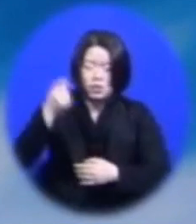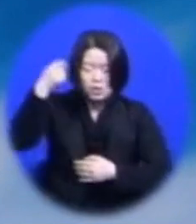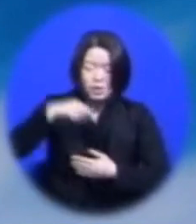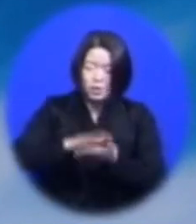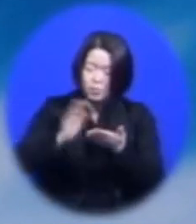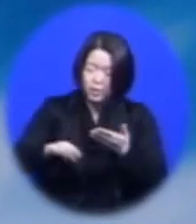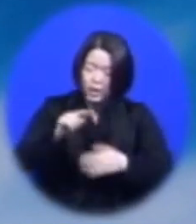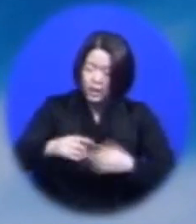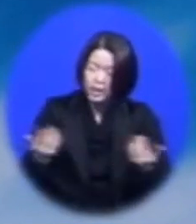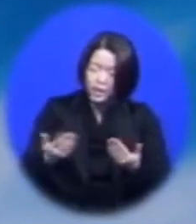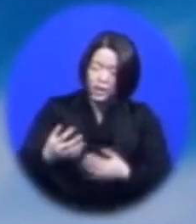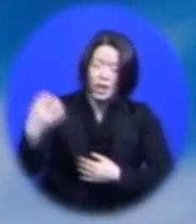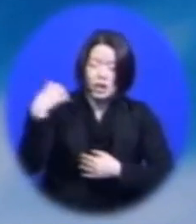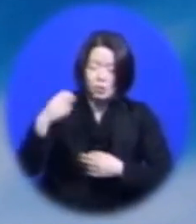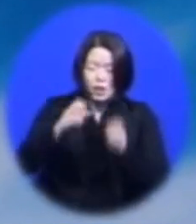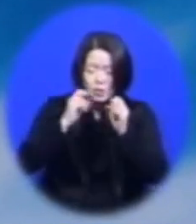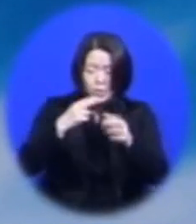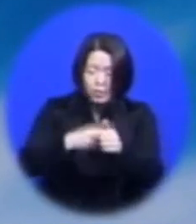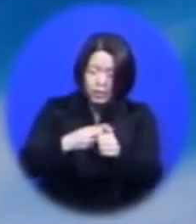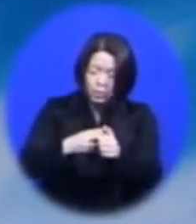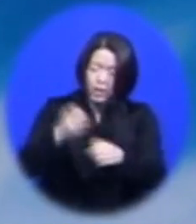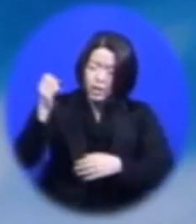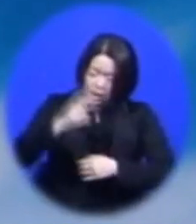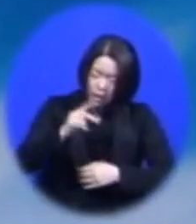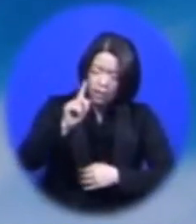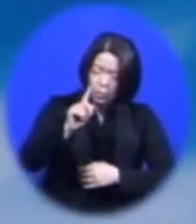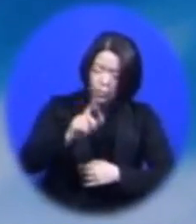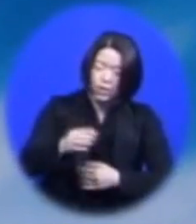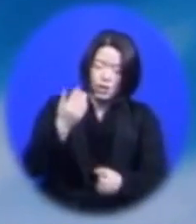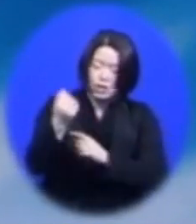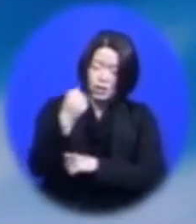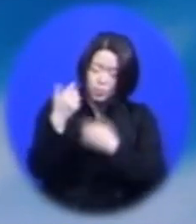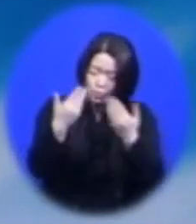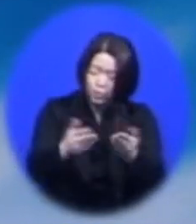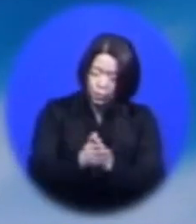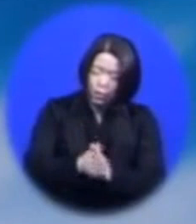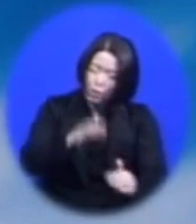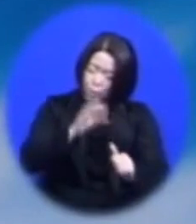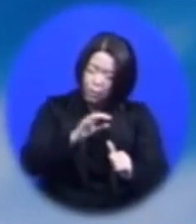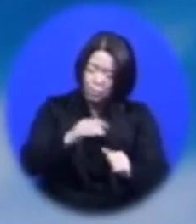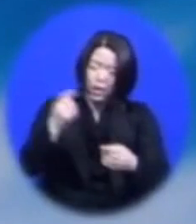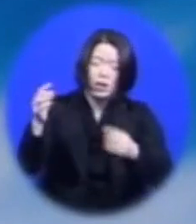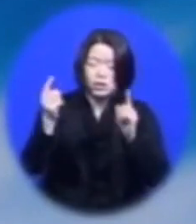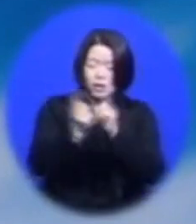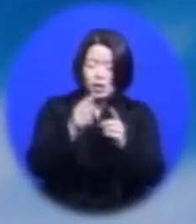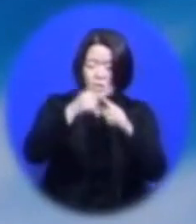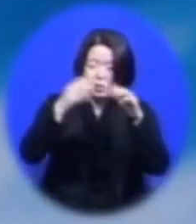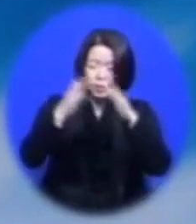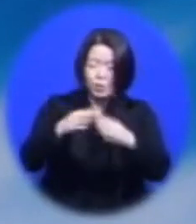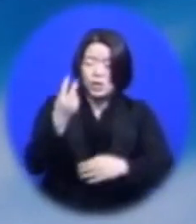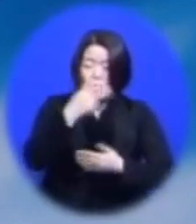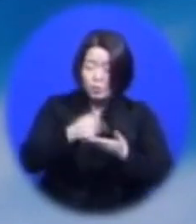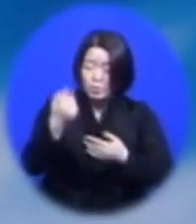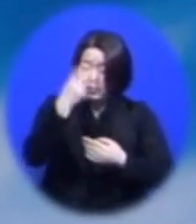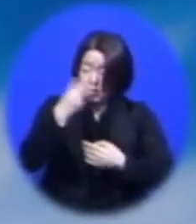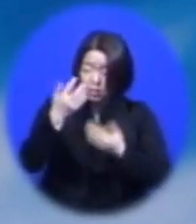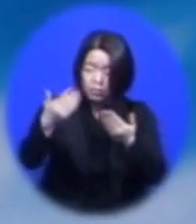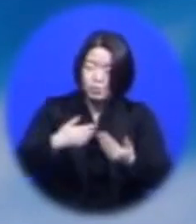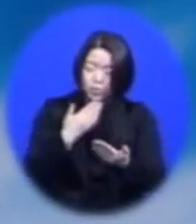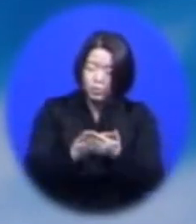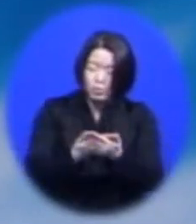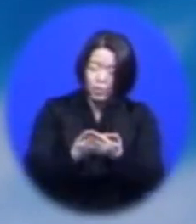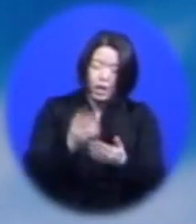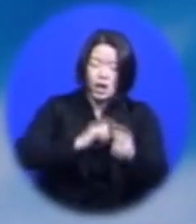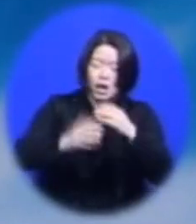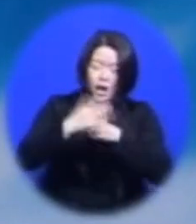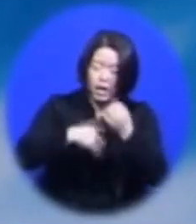주님, 이 일을 감당하는 선교사님들에게 다시 한번 힘을 주시고 핍박당하는 교회에도 주님이 지켜주시고 하나님의 은혜로